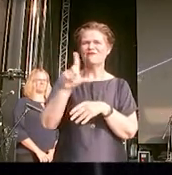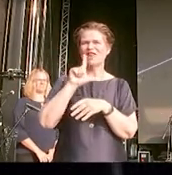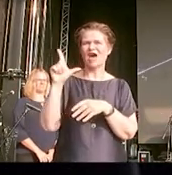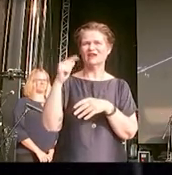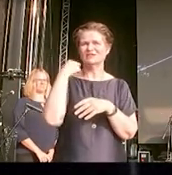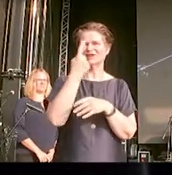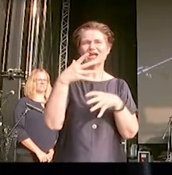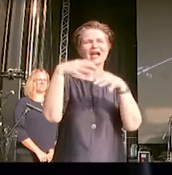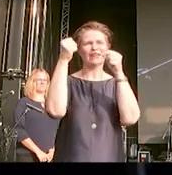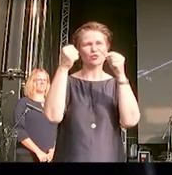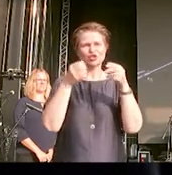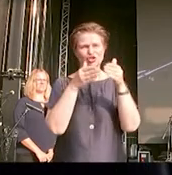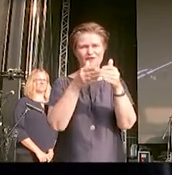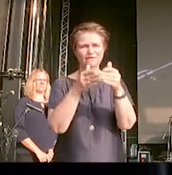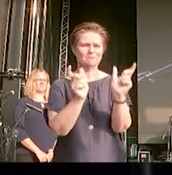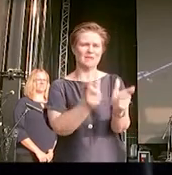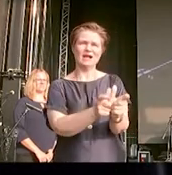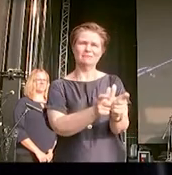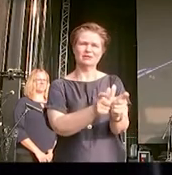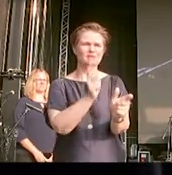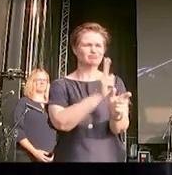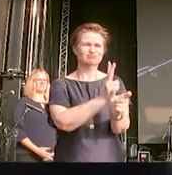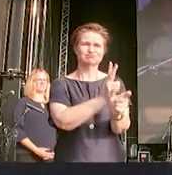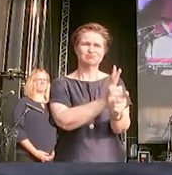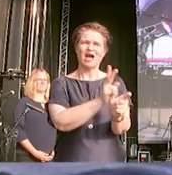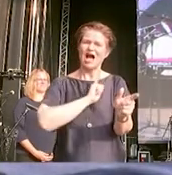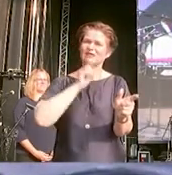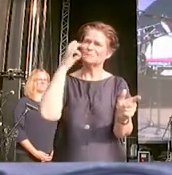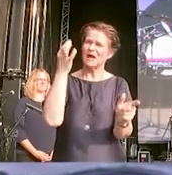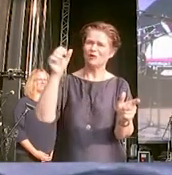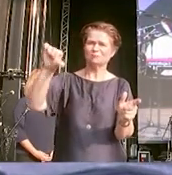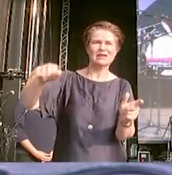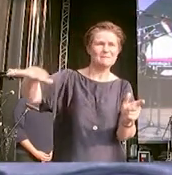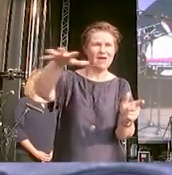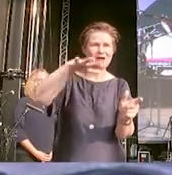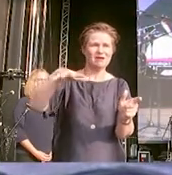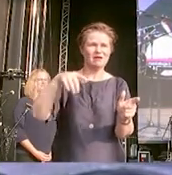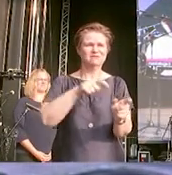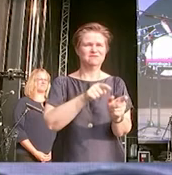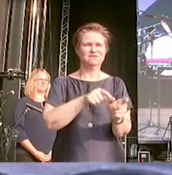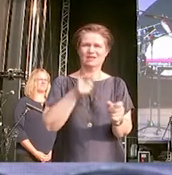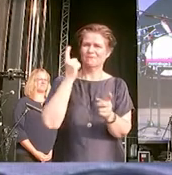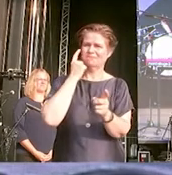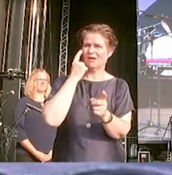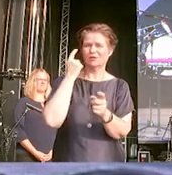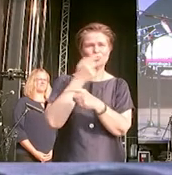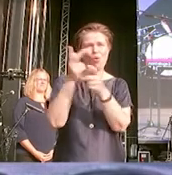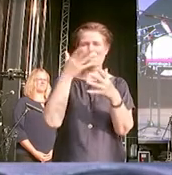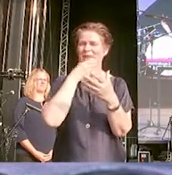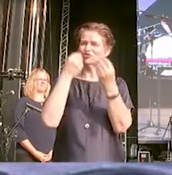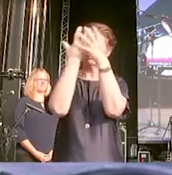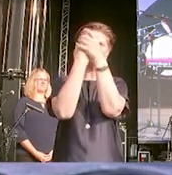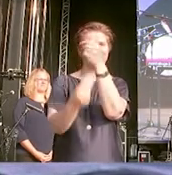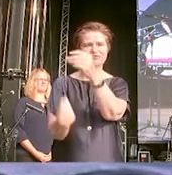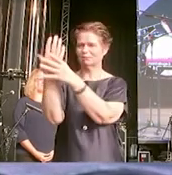Rettungsschiff fehlt nun dort, wo es am dringendsten gebraucht wird, im Mittelmeer. In der Zwischenzeit sterben dort noch immer Menschen. Es